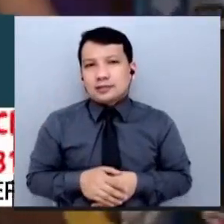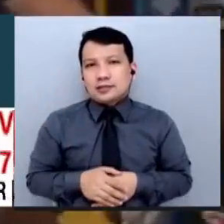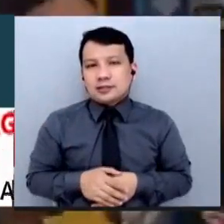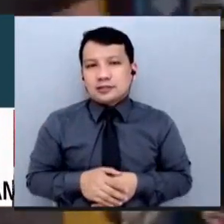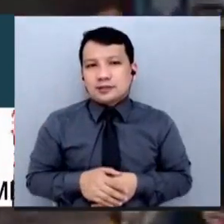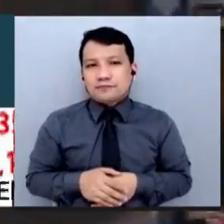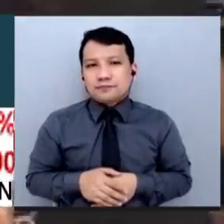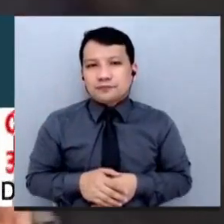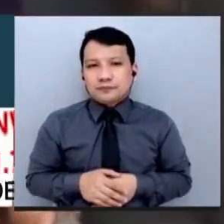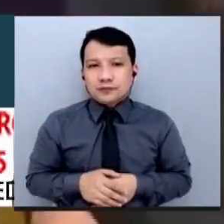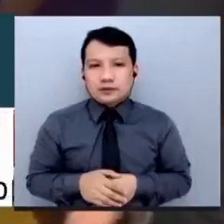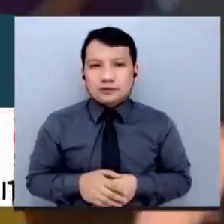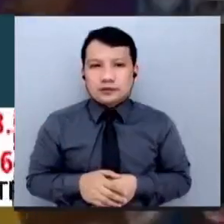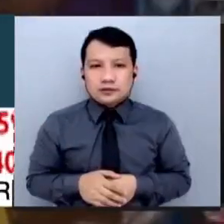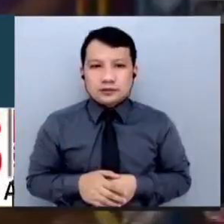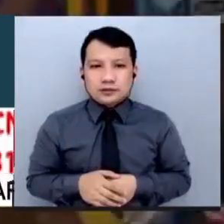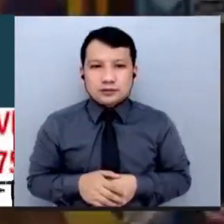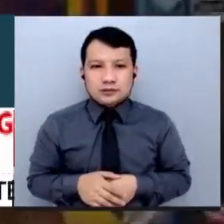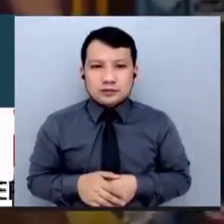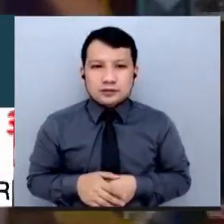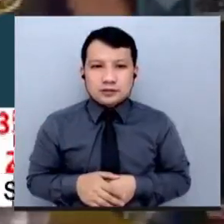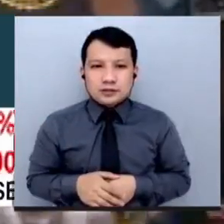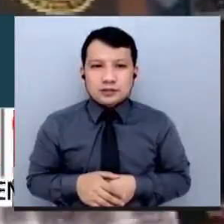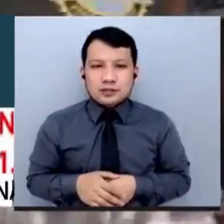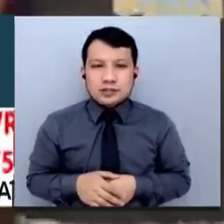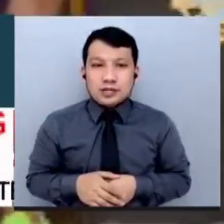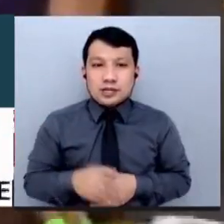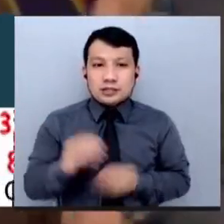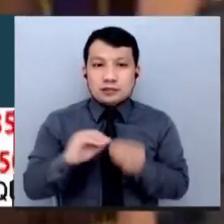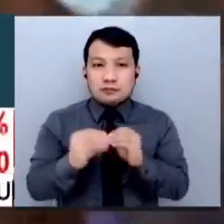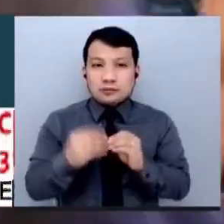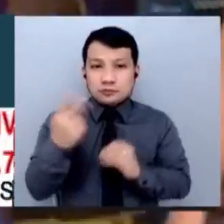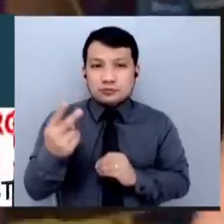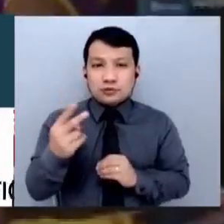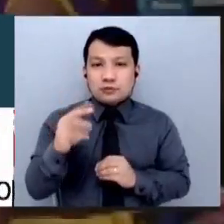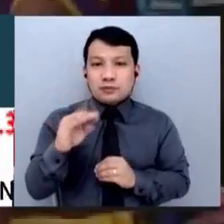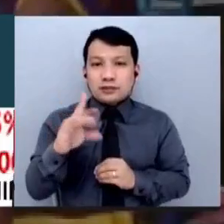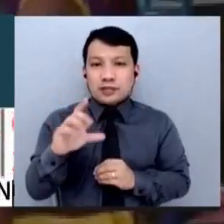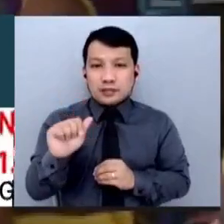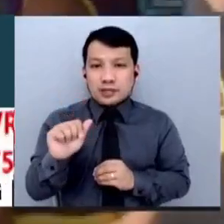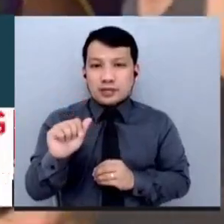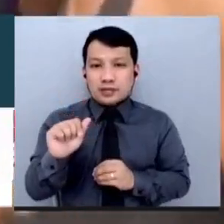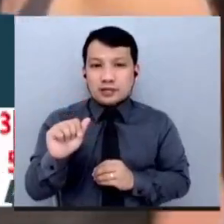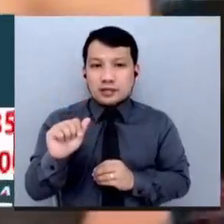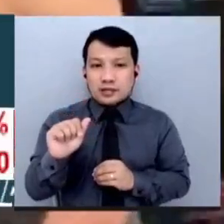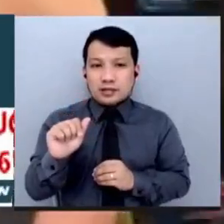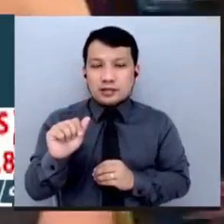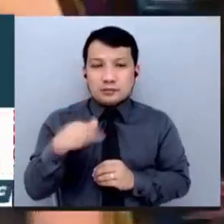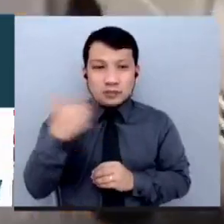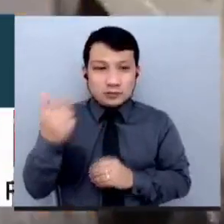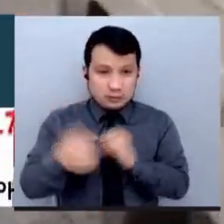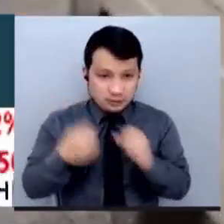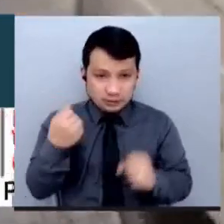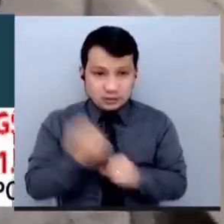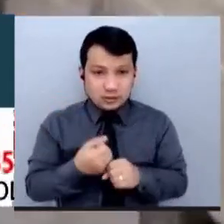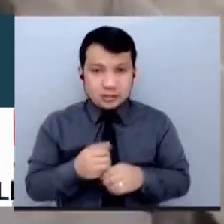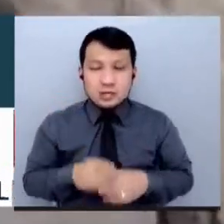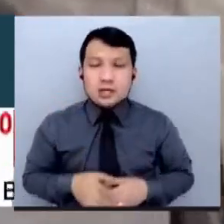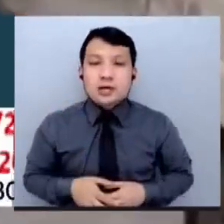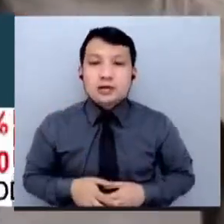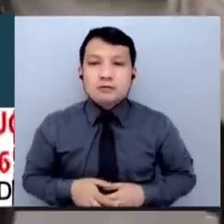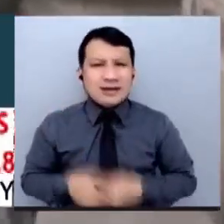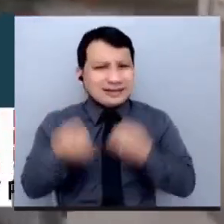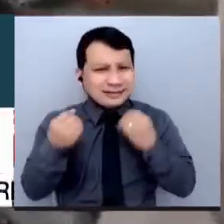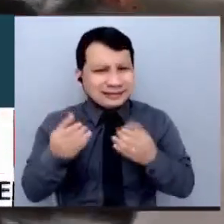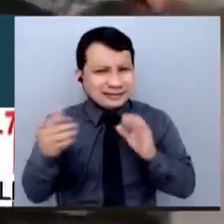yung Mandanas case, di ba, ma-implement na yan na next year, Carmina. Pero ang daming